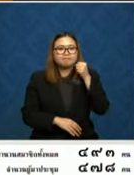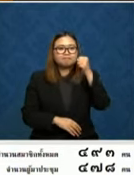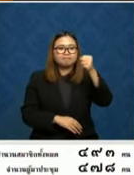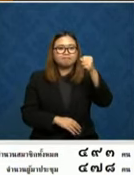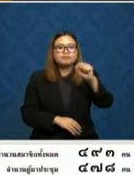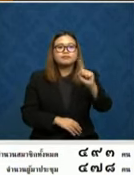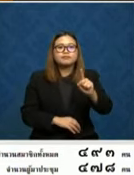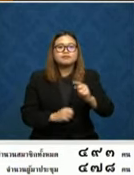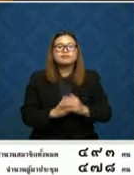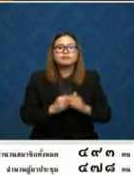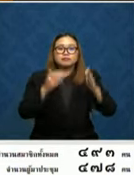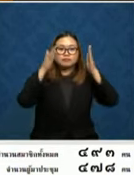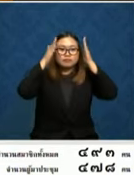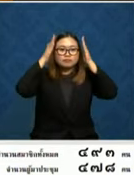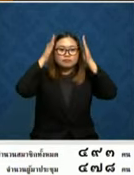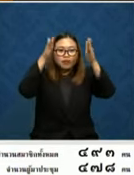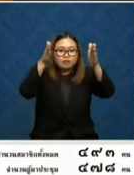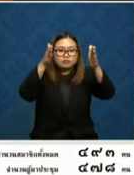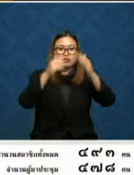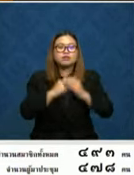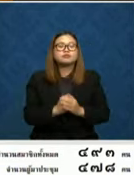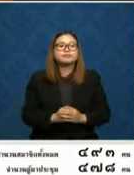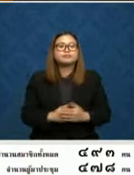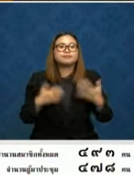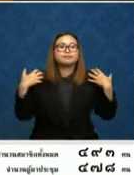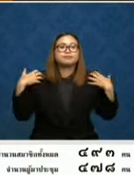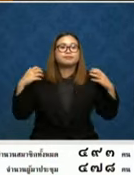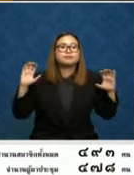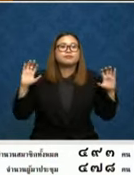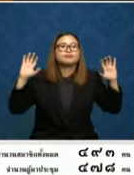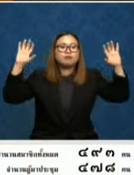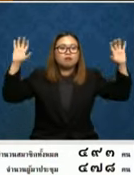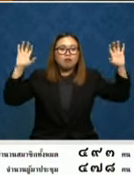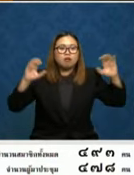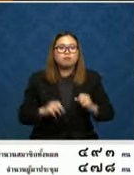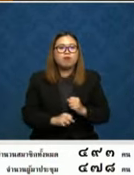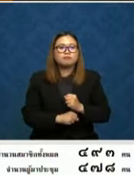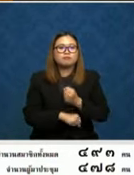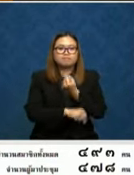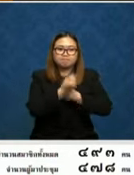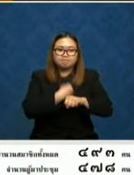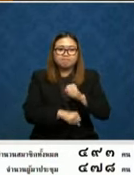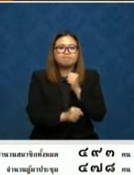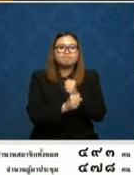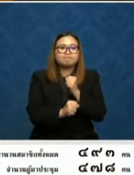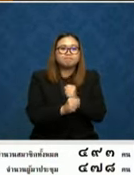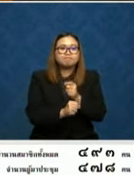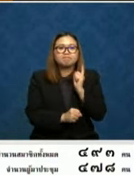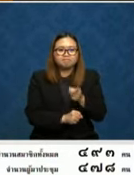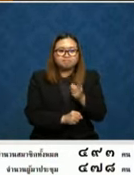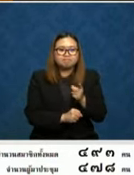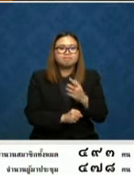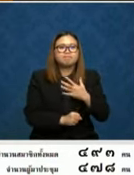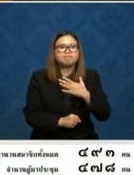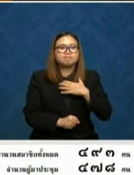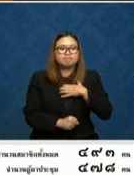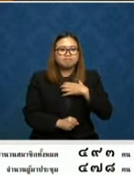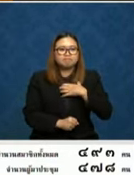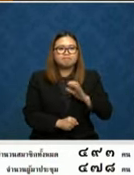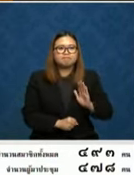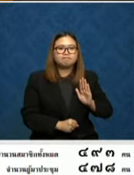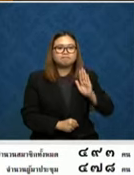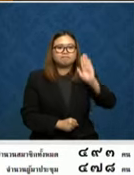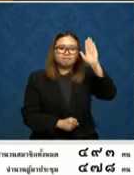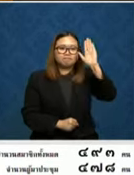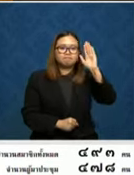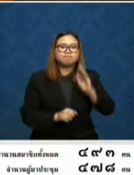ามีความตั้งใจแล้วก็มีความทางรัฐบาลมีความตั้งใจแล้วก็มีความจริงจังในการที่จะเข้าไปเสนอตัวในครั้งนี้และเรามีความ